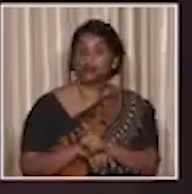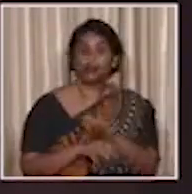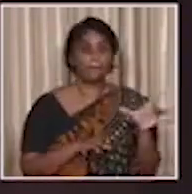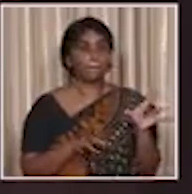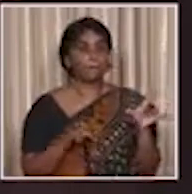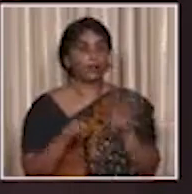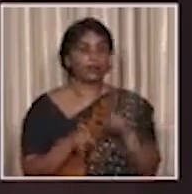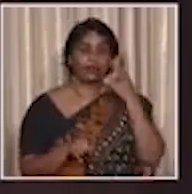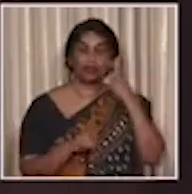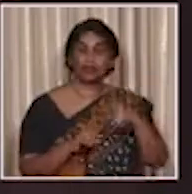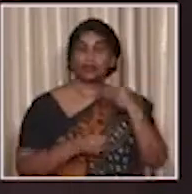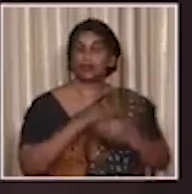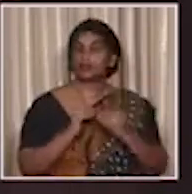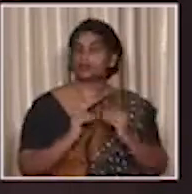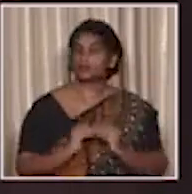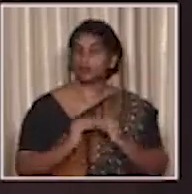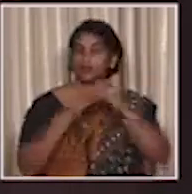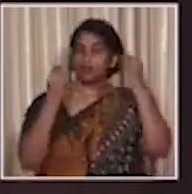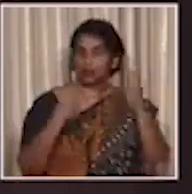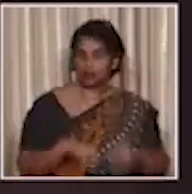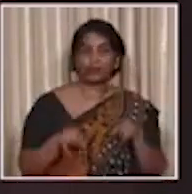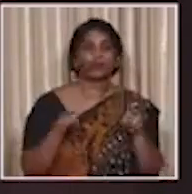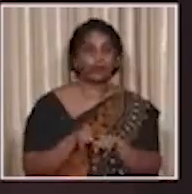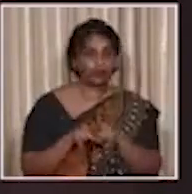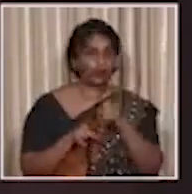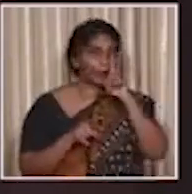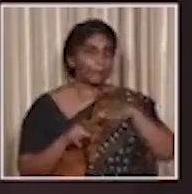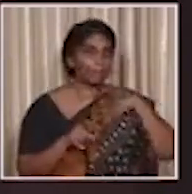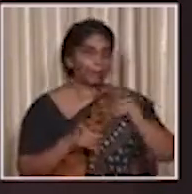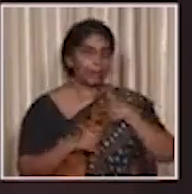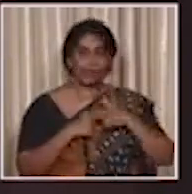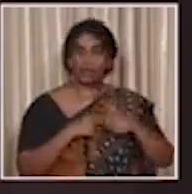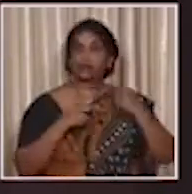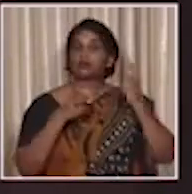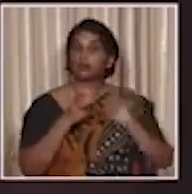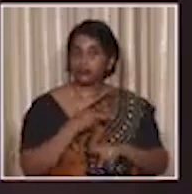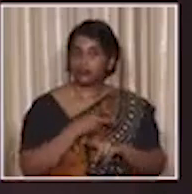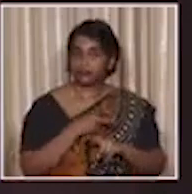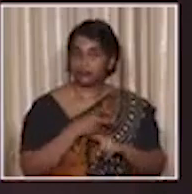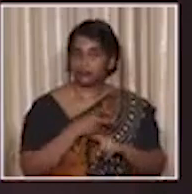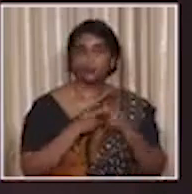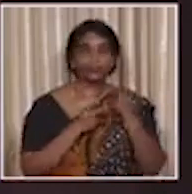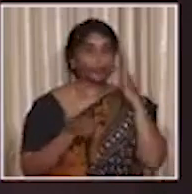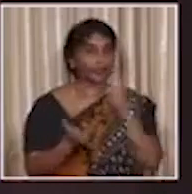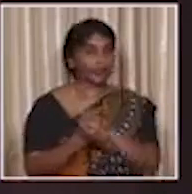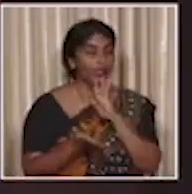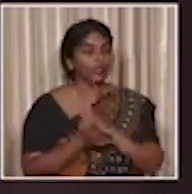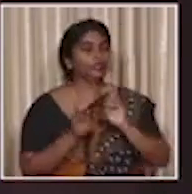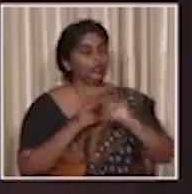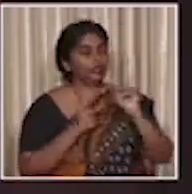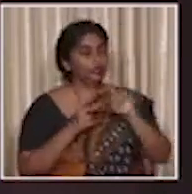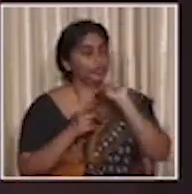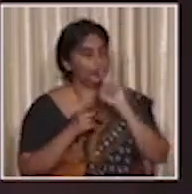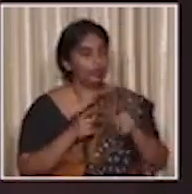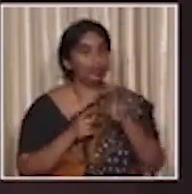බව පෙන්වන්නේ මේ රටේ නිෂ්පාදනය සම්පූර්ණයෙන් අඩාල කරපු එක එක ප්‍රධාන හේතුවක් ඊළඟට මුදල් අච්චු ගන්න එපා කියද්දි